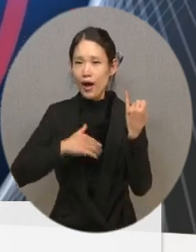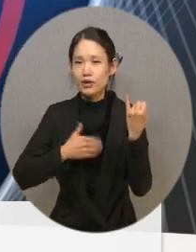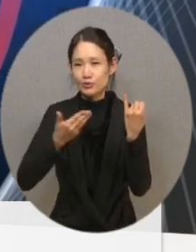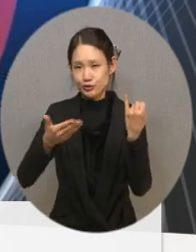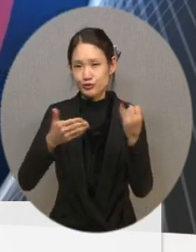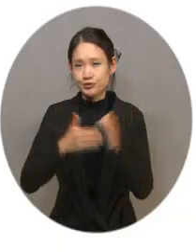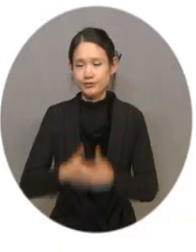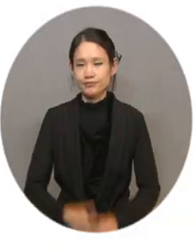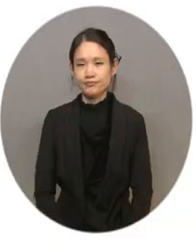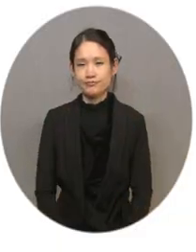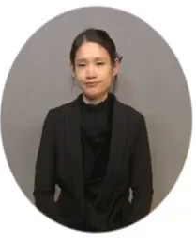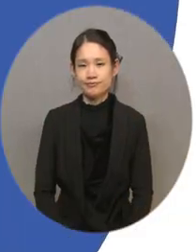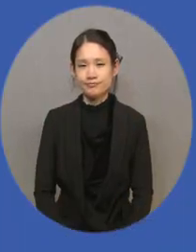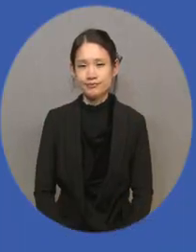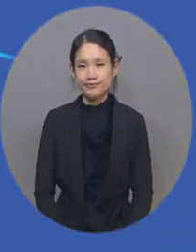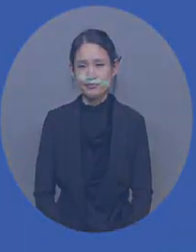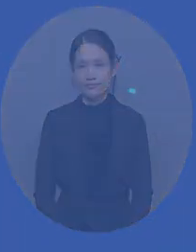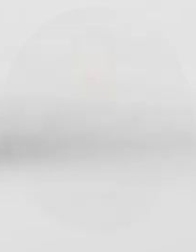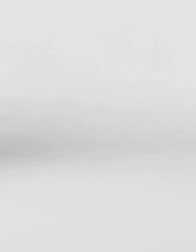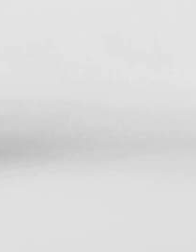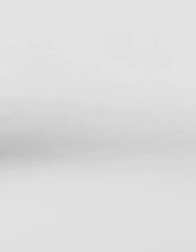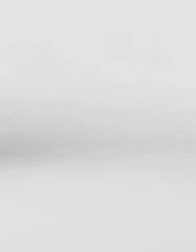전해드립니다.